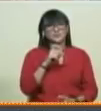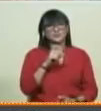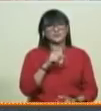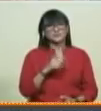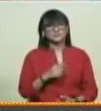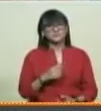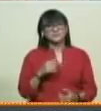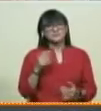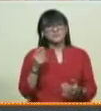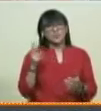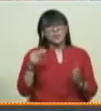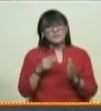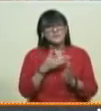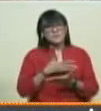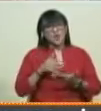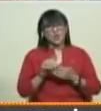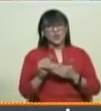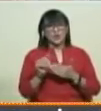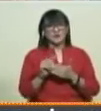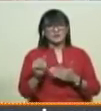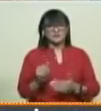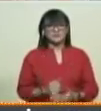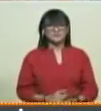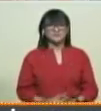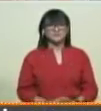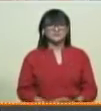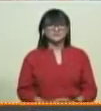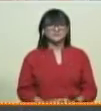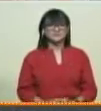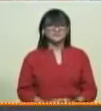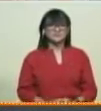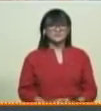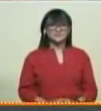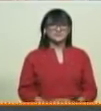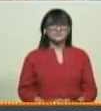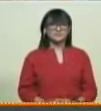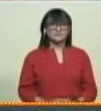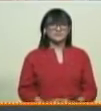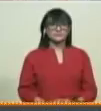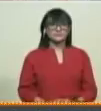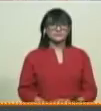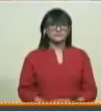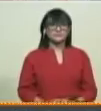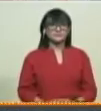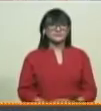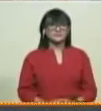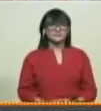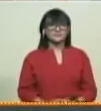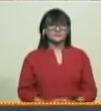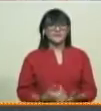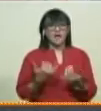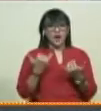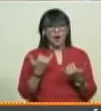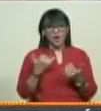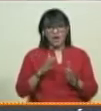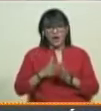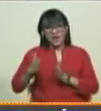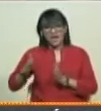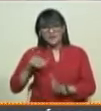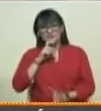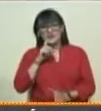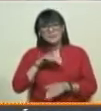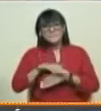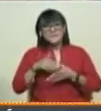anda Dışişleri Bakanım yanımda. Ahora tengo a mi lado al señor ministro de Exteriores.